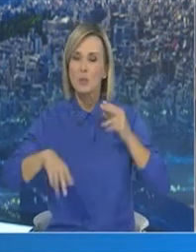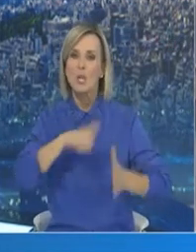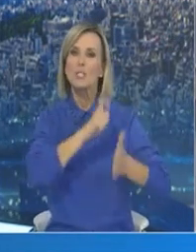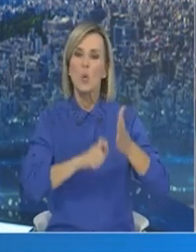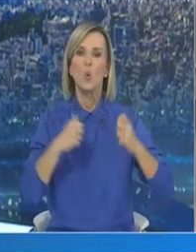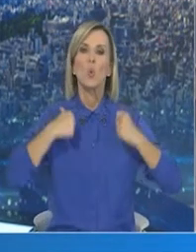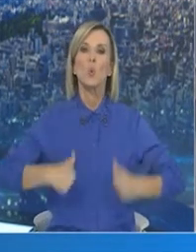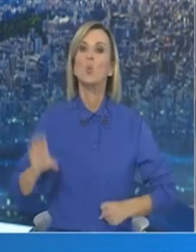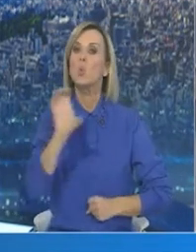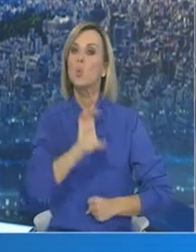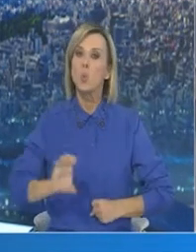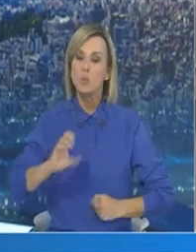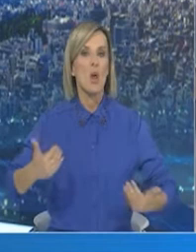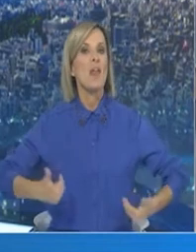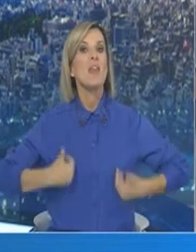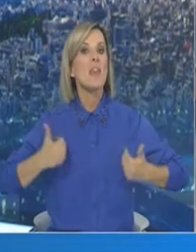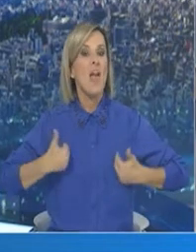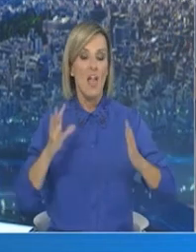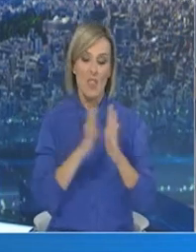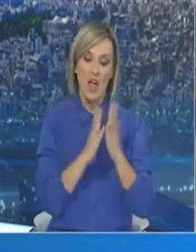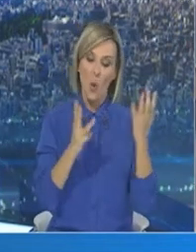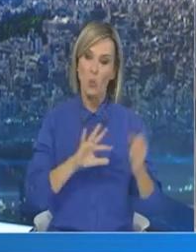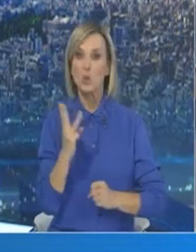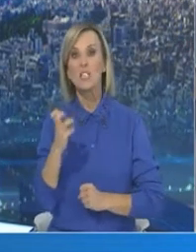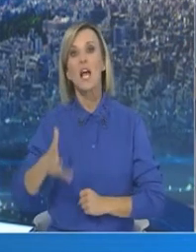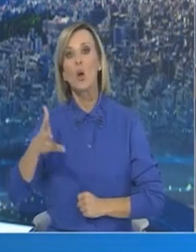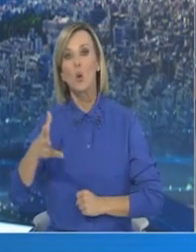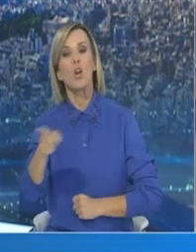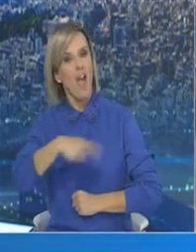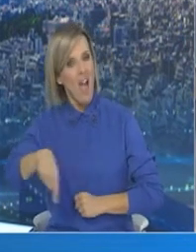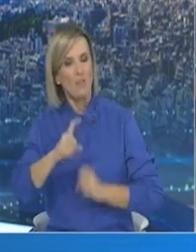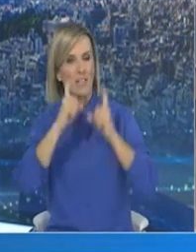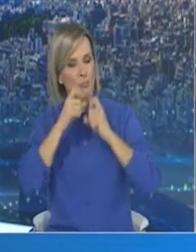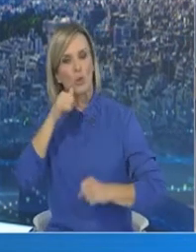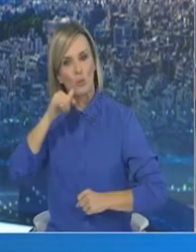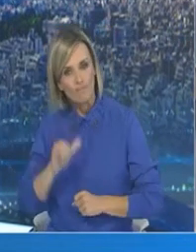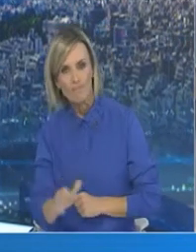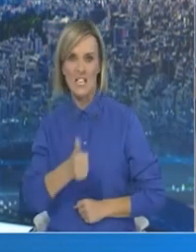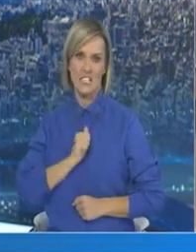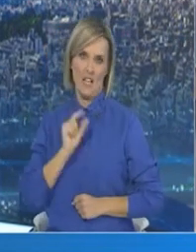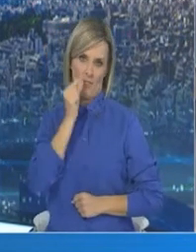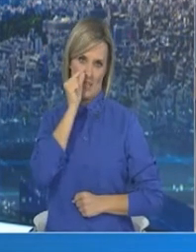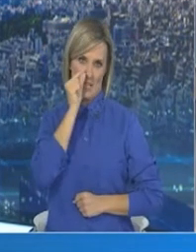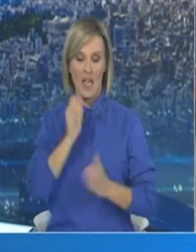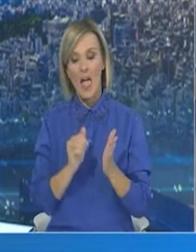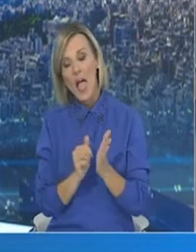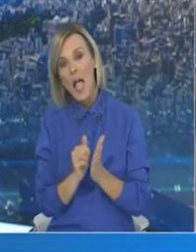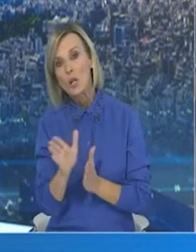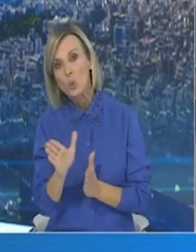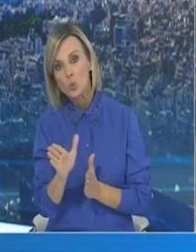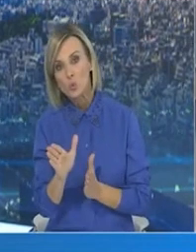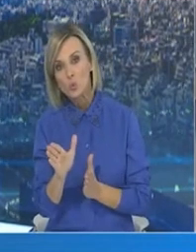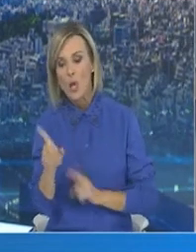τουρισμό και οι νέοι 18-30 ετών, με εξαίρεση από τις ομάδες αυτές τα άτομα που